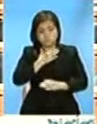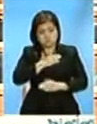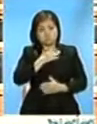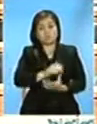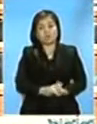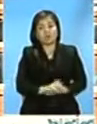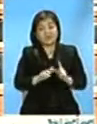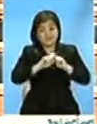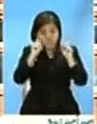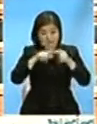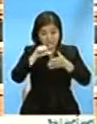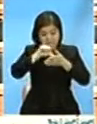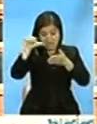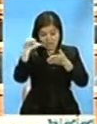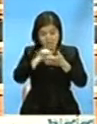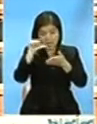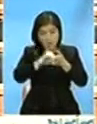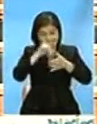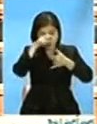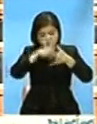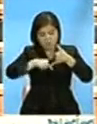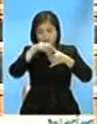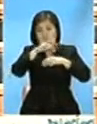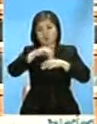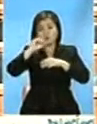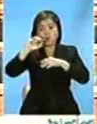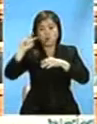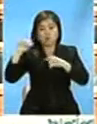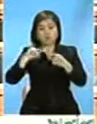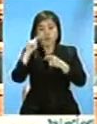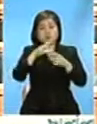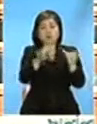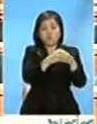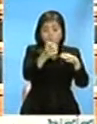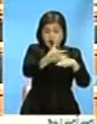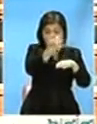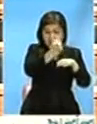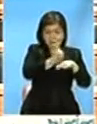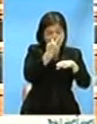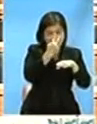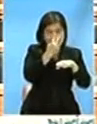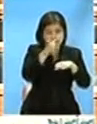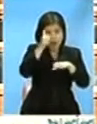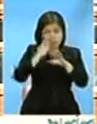แต่ว่าถ้าแก้คุณสมบัติให้มีที่มาจากพรรคการเมืองด้วยผมไม่เห็นด้วยครับ